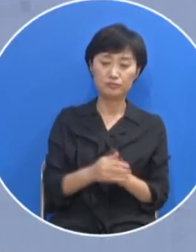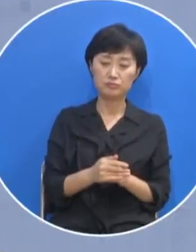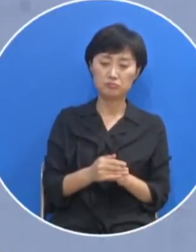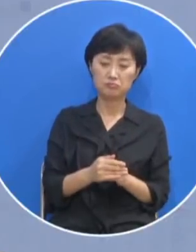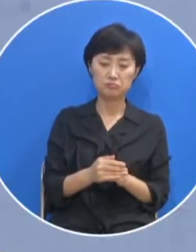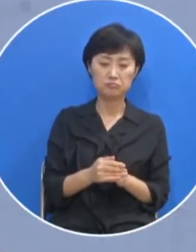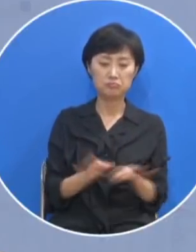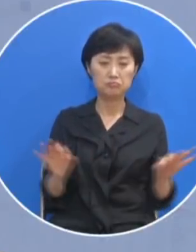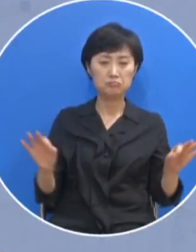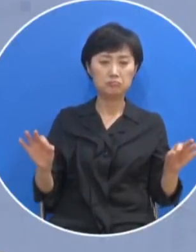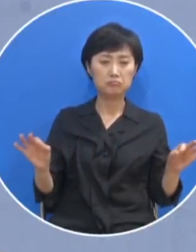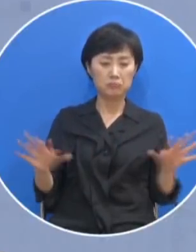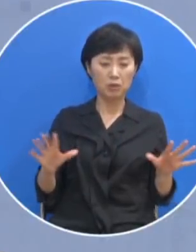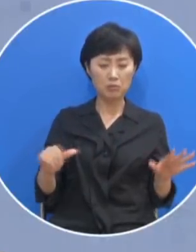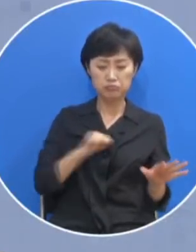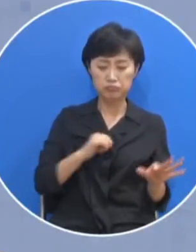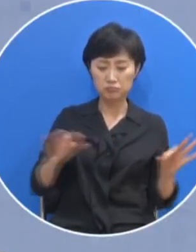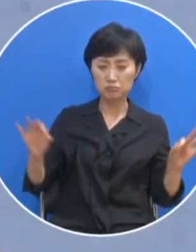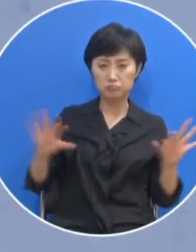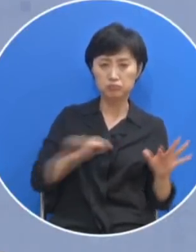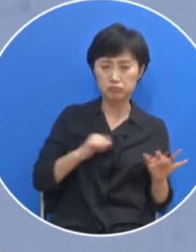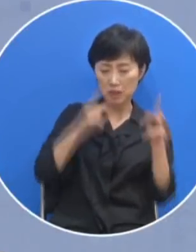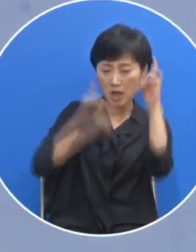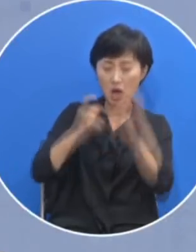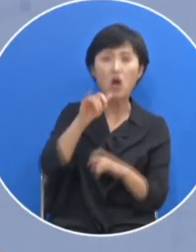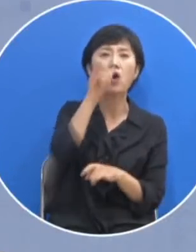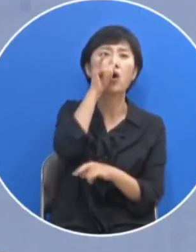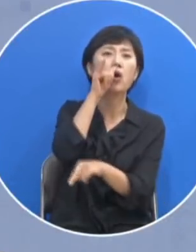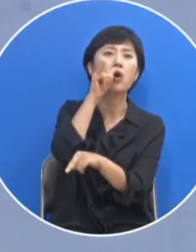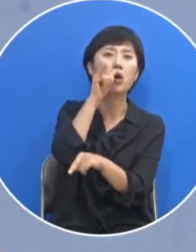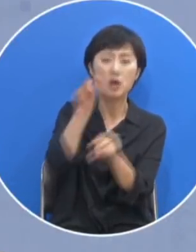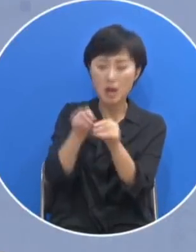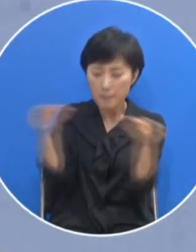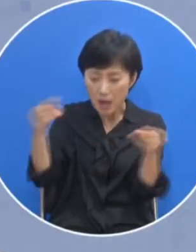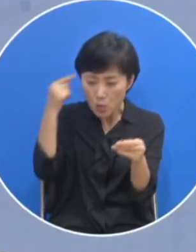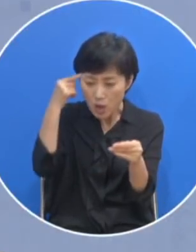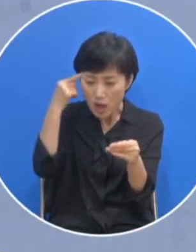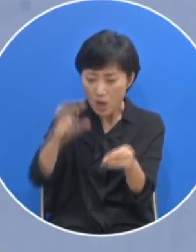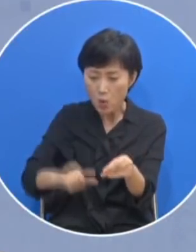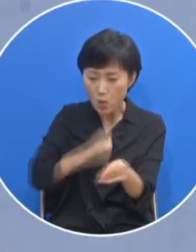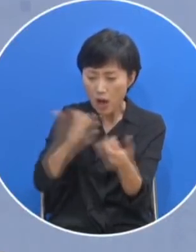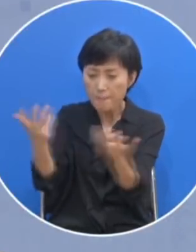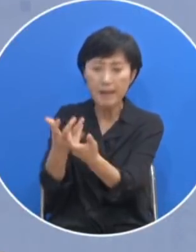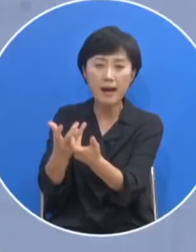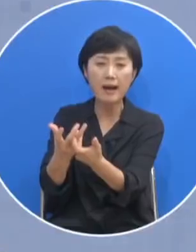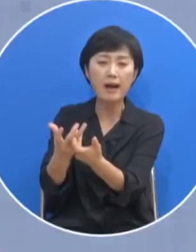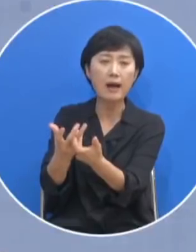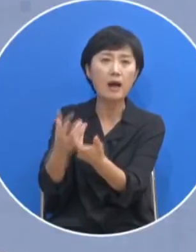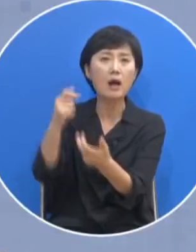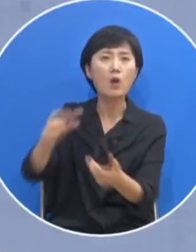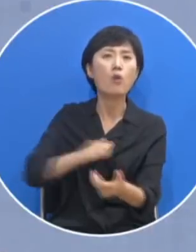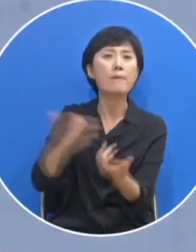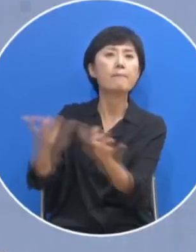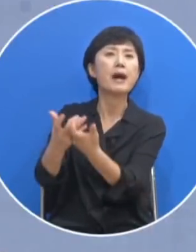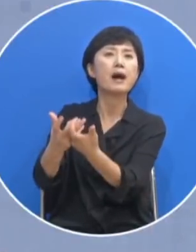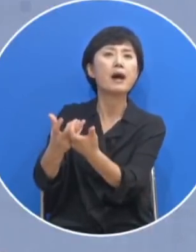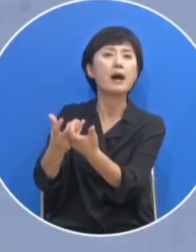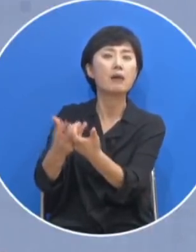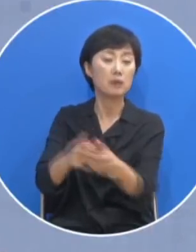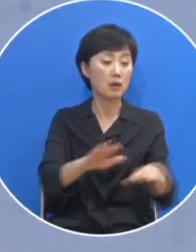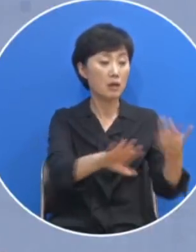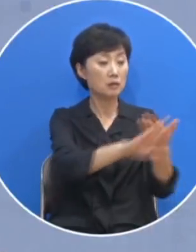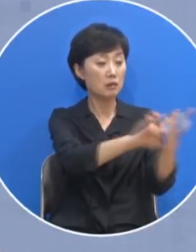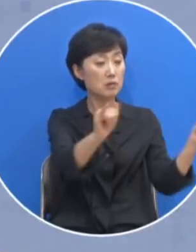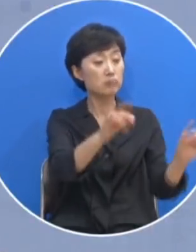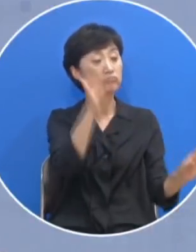탱이 한테 이거 애니 엑소 행위의 아래 화가 가득차 솔 스피커 젝트 오브 데이 결과적으로 따라서 넌 어느 별 랜더